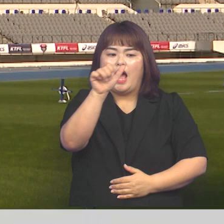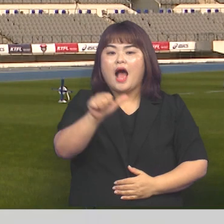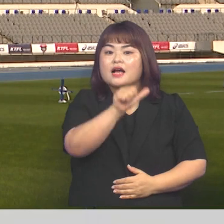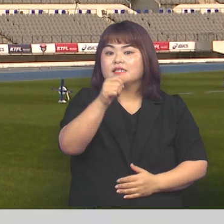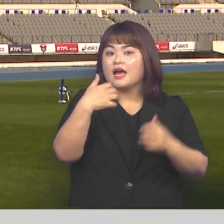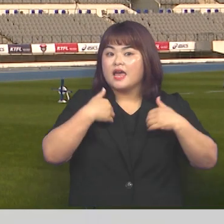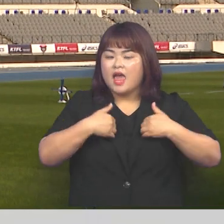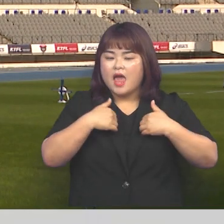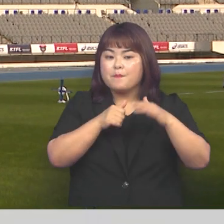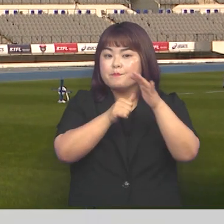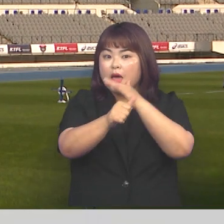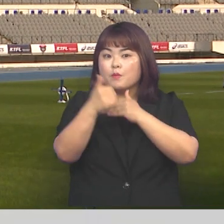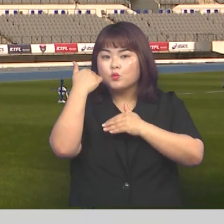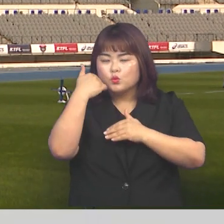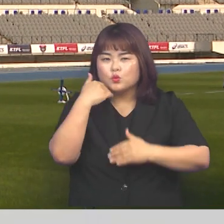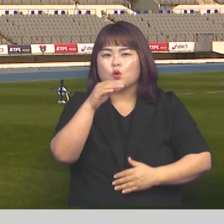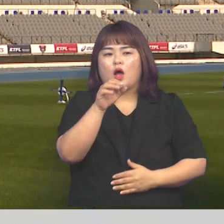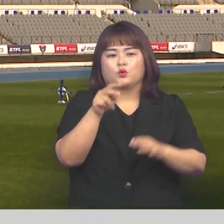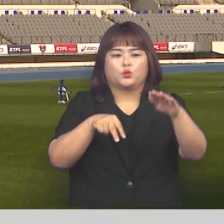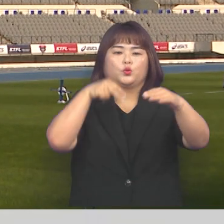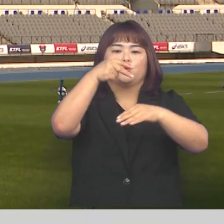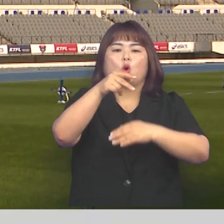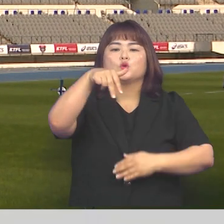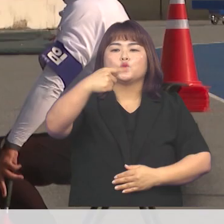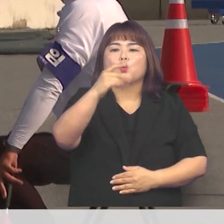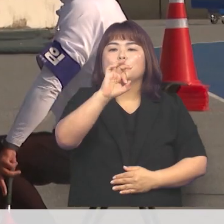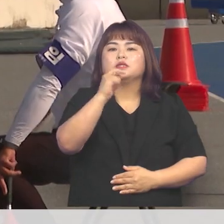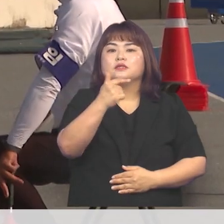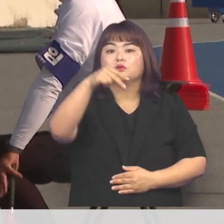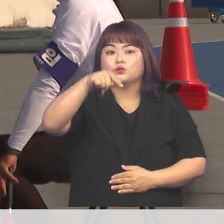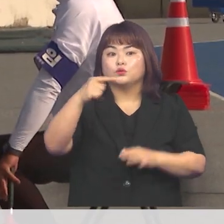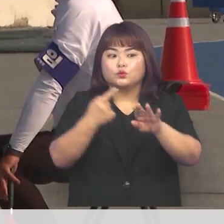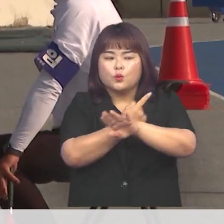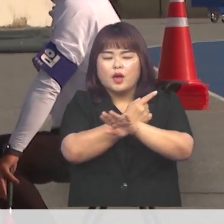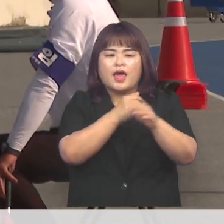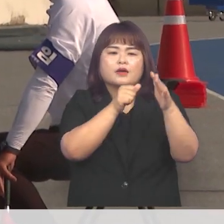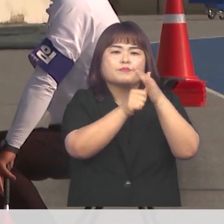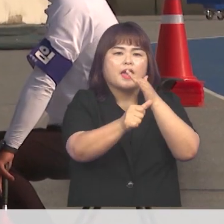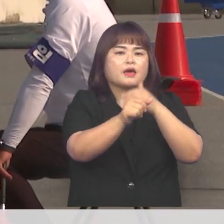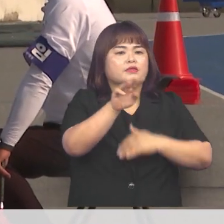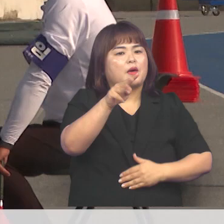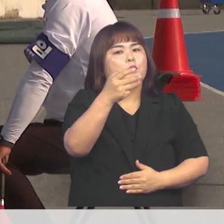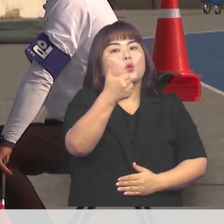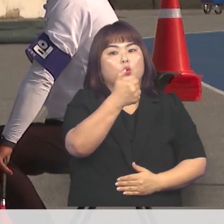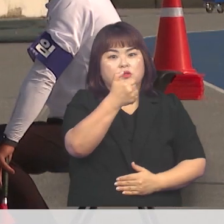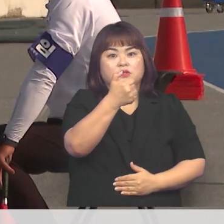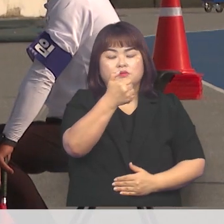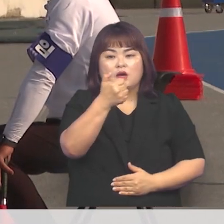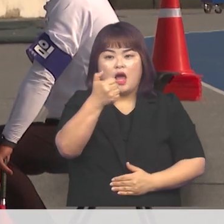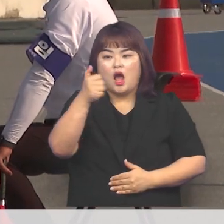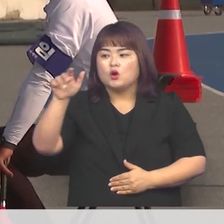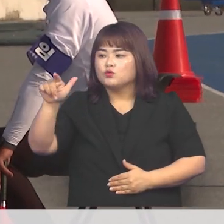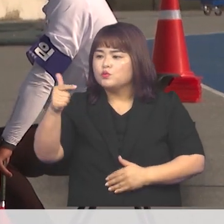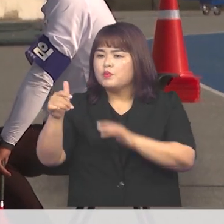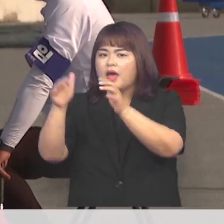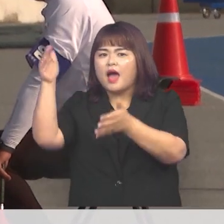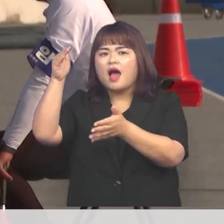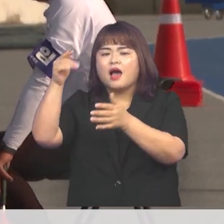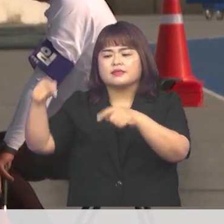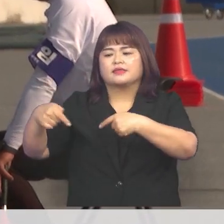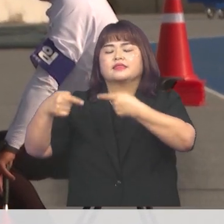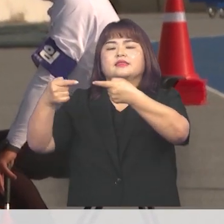국가대표로 선발된 100m 허들 조은주 선수 등 육상 종목 선수 350여 명과 600여 명의 학생